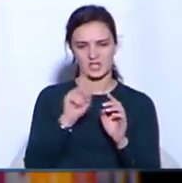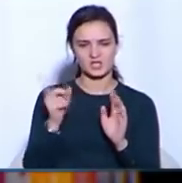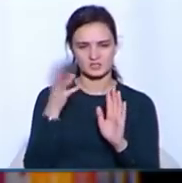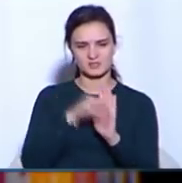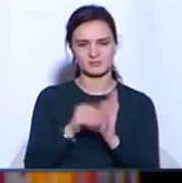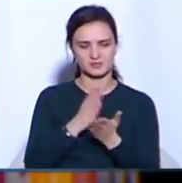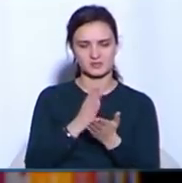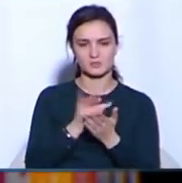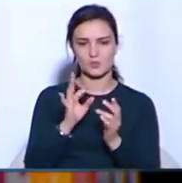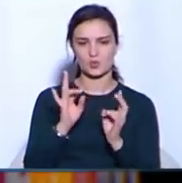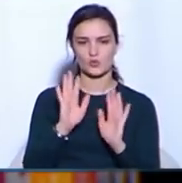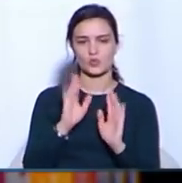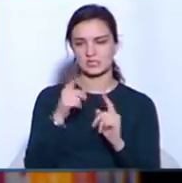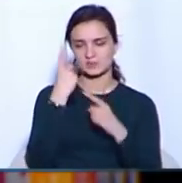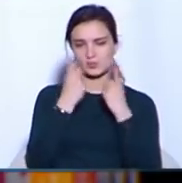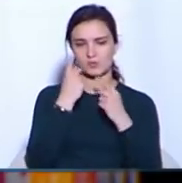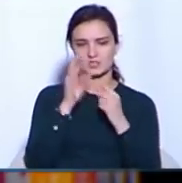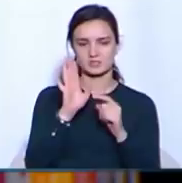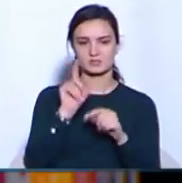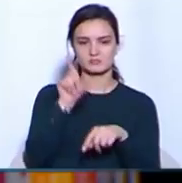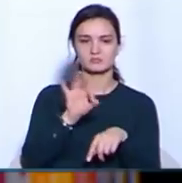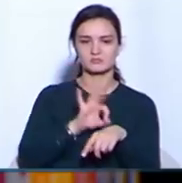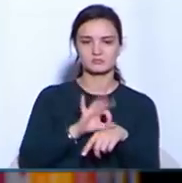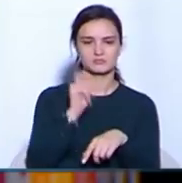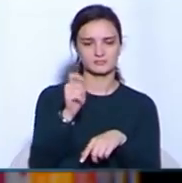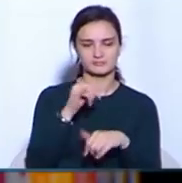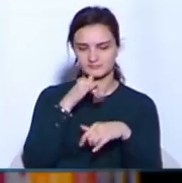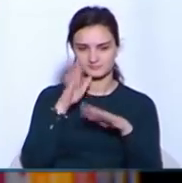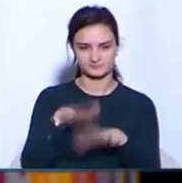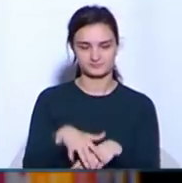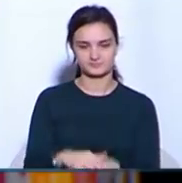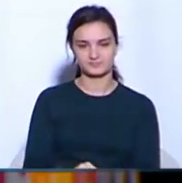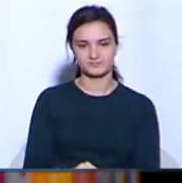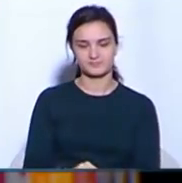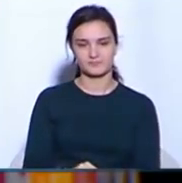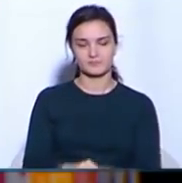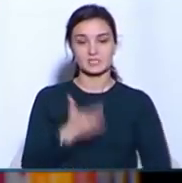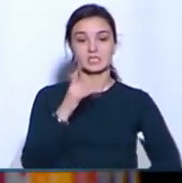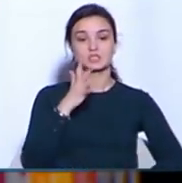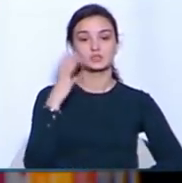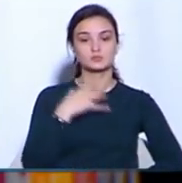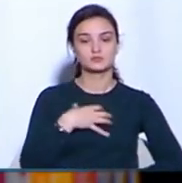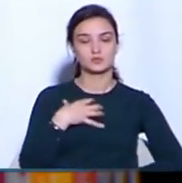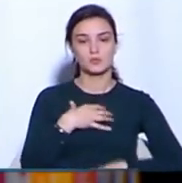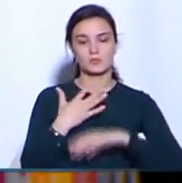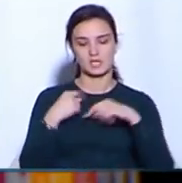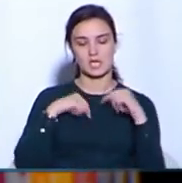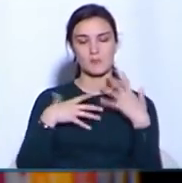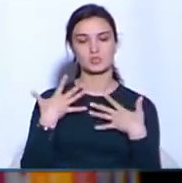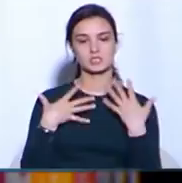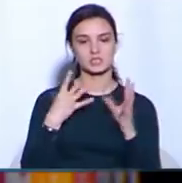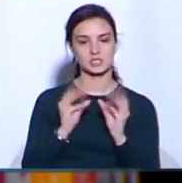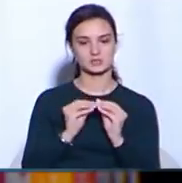და შეუძლებელია მხოლოდ ამ ინფორმაციით დიაგნოზის დასმა ან კონკრეტული რჩევის მიცემა. ძალიან დიდი მნიშვნელობა ემოციასთან